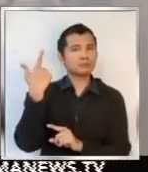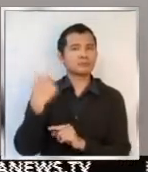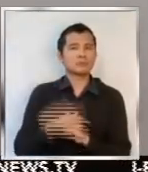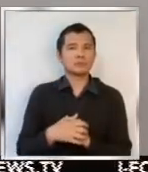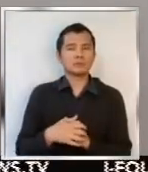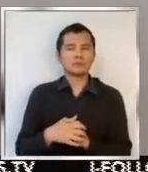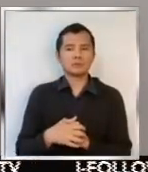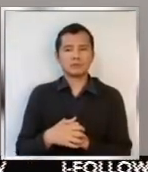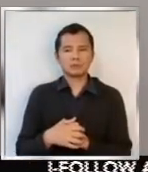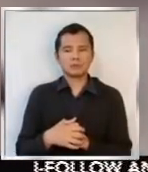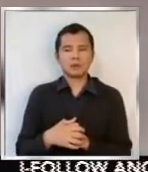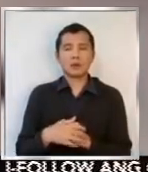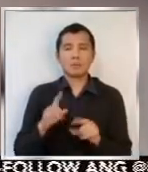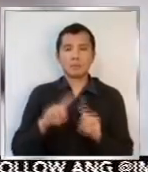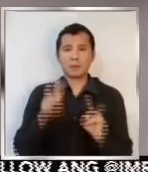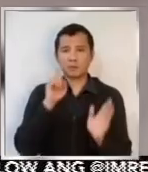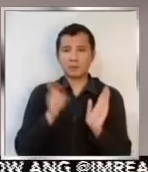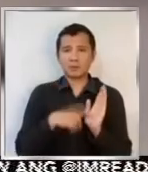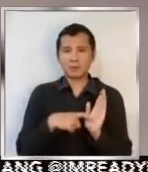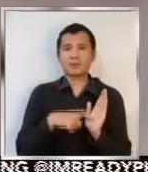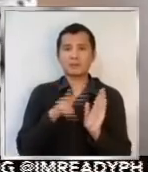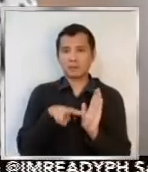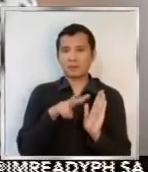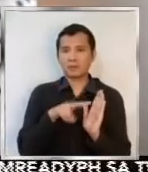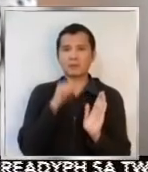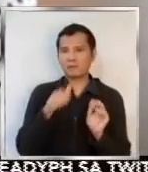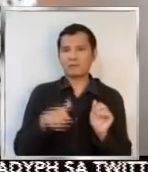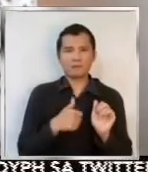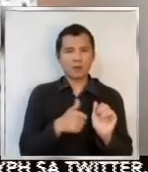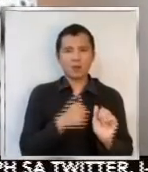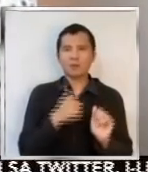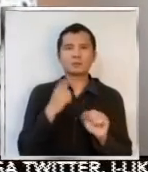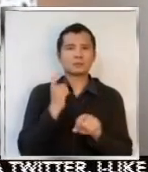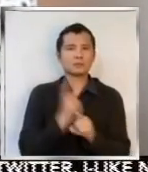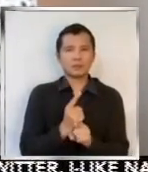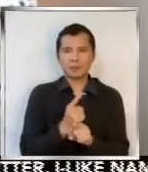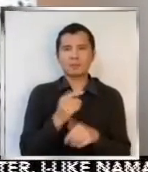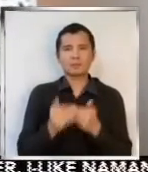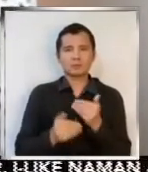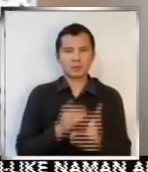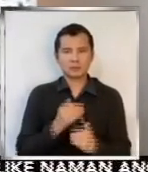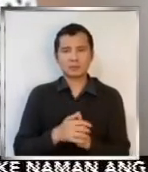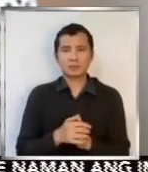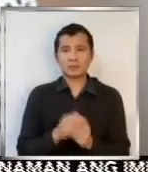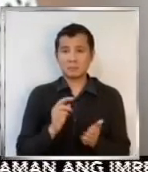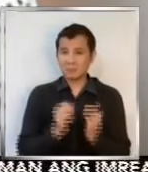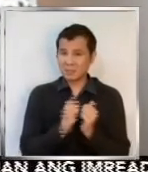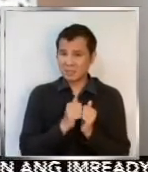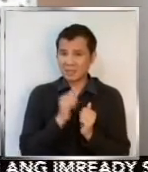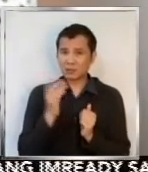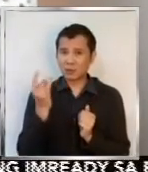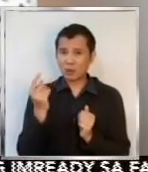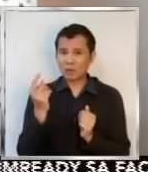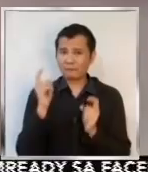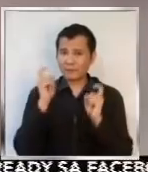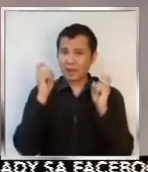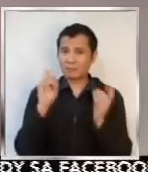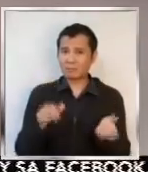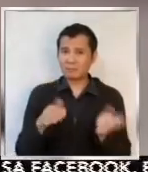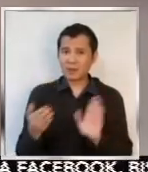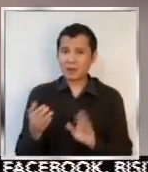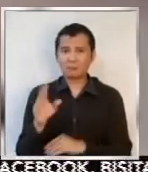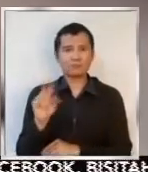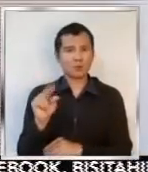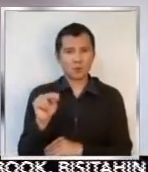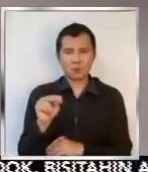video na di nasunod ang tamang proseso. Hindi namatay kaagad yung aso. Pangalawa, makikita